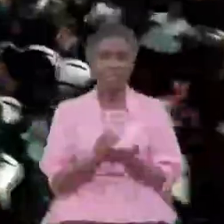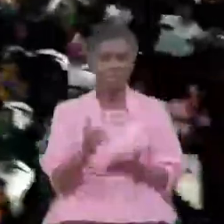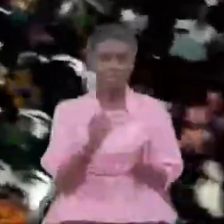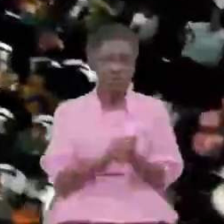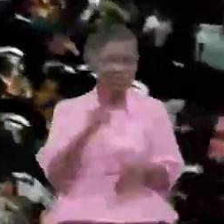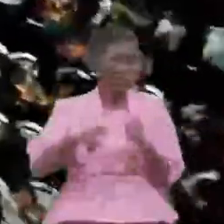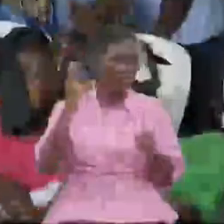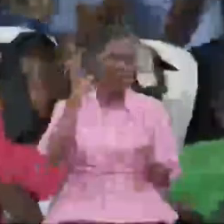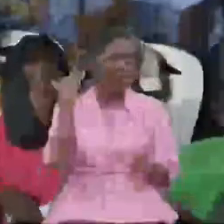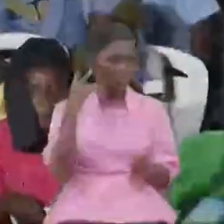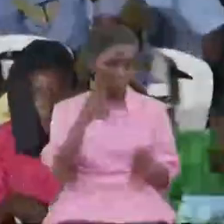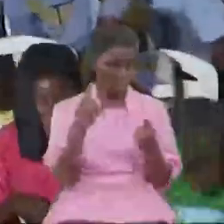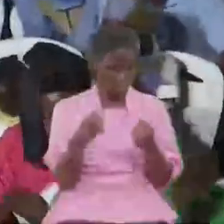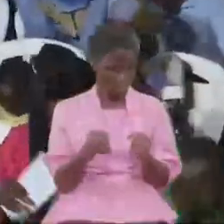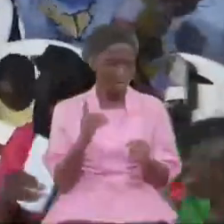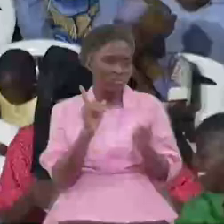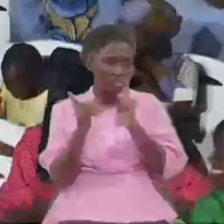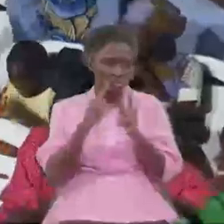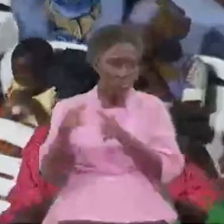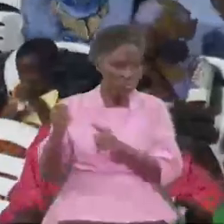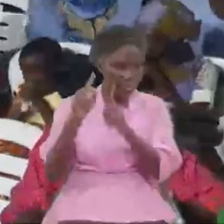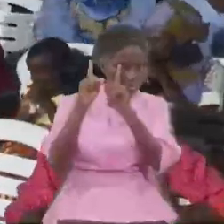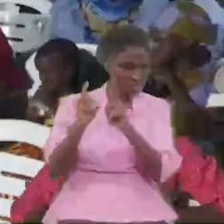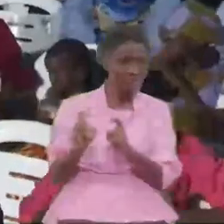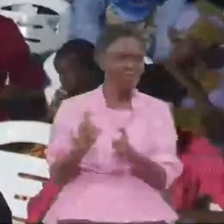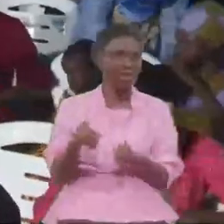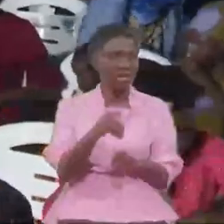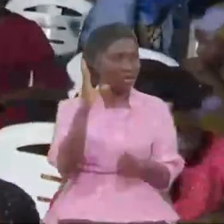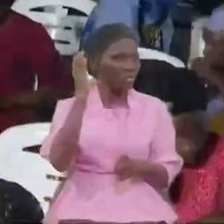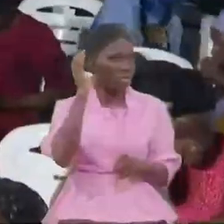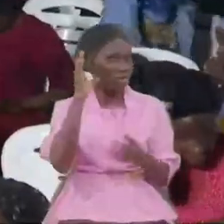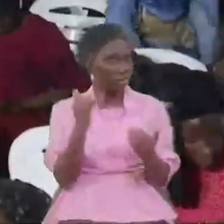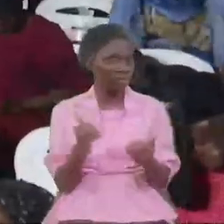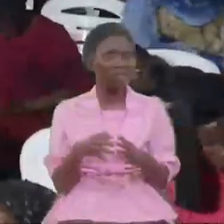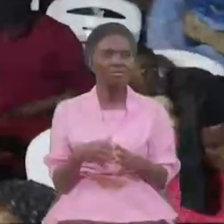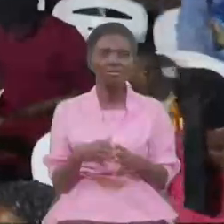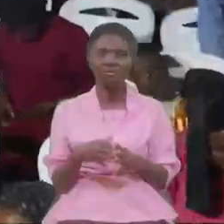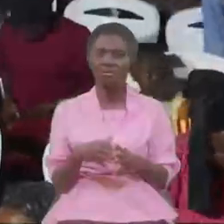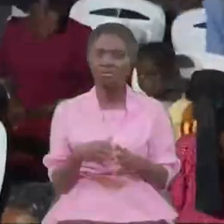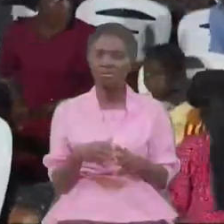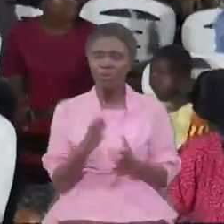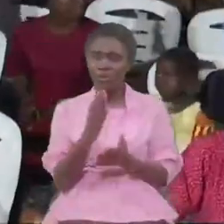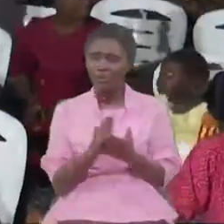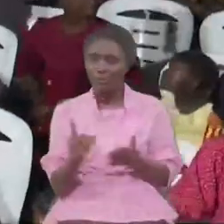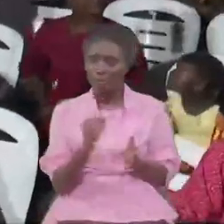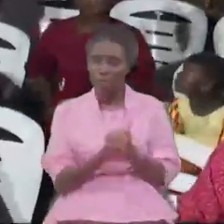Celui qui ne pouvait pas entendre, alors parlez-lui maintenant, il va entendre.